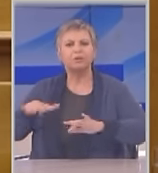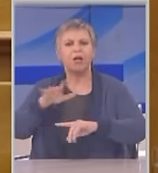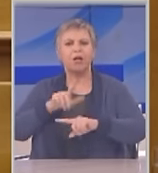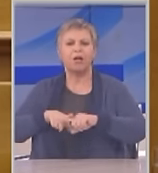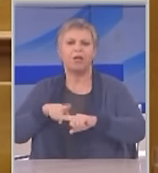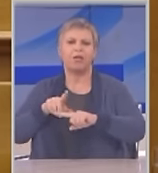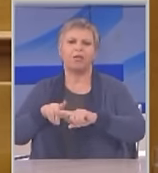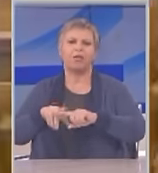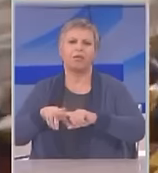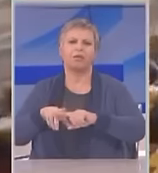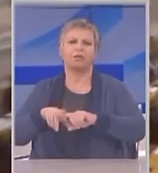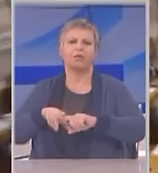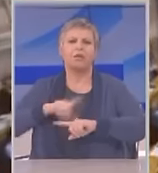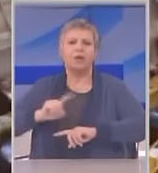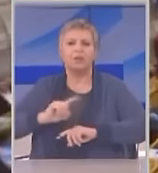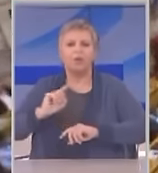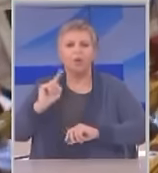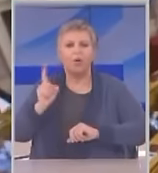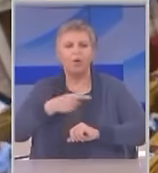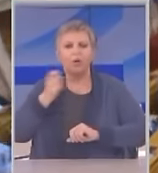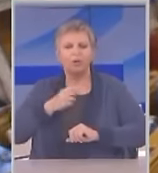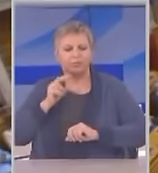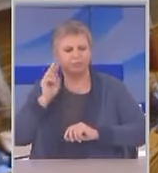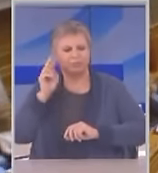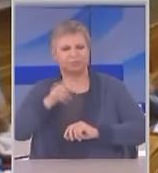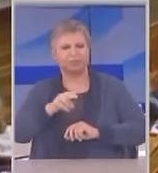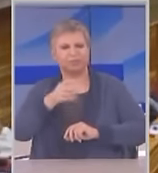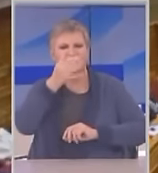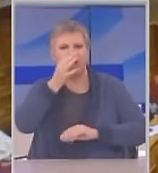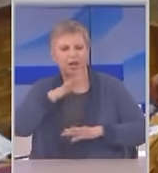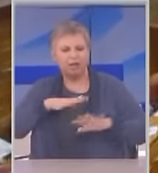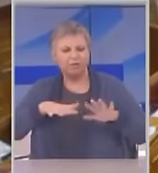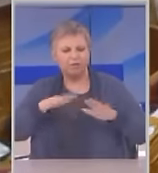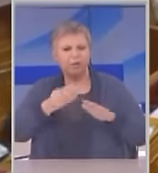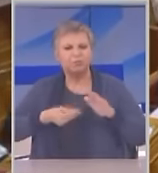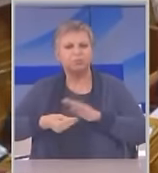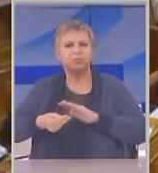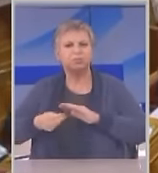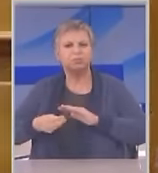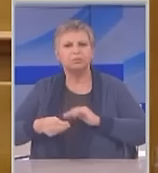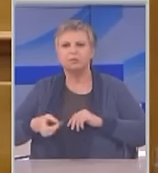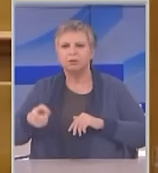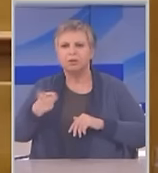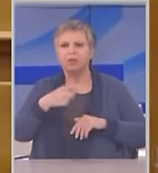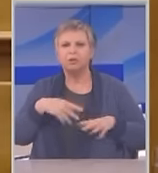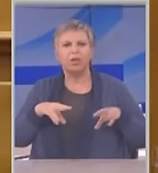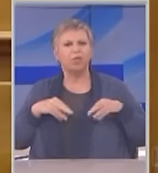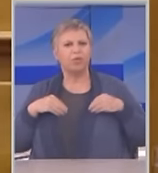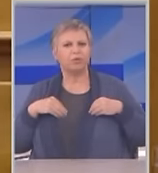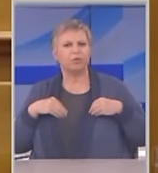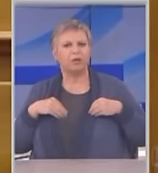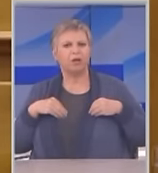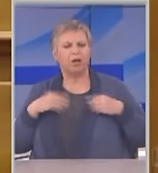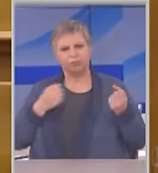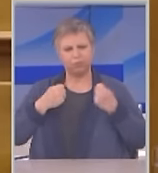κάθε υπόθεση ρεμούλας και αδιαφάνειας να γίνεται πλέον ανεκτή με απάθεια.